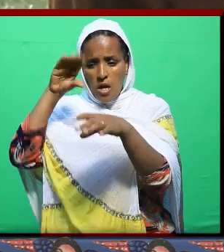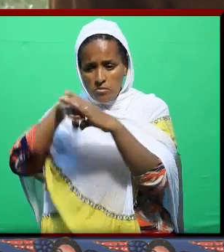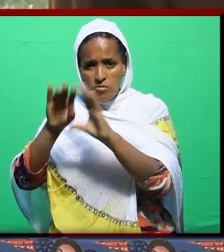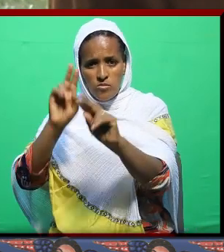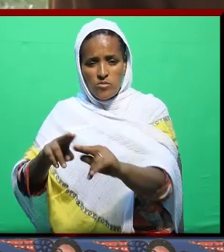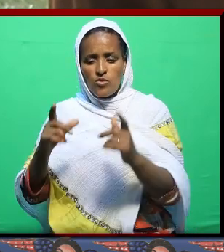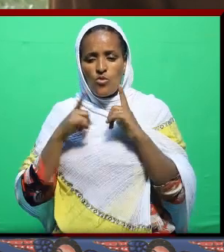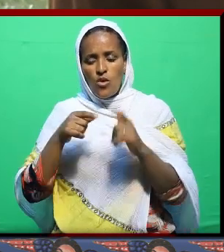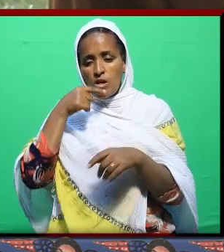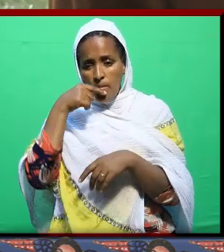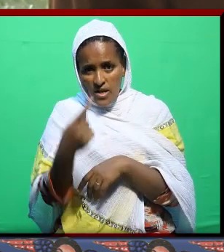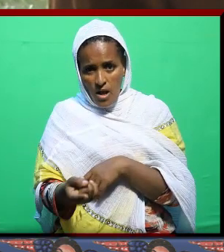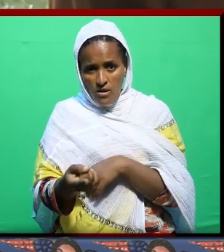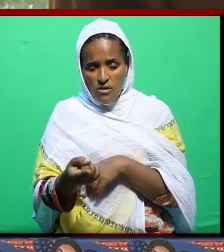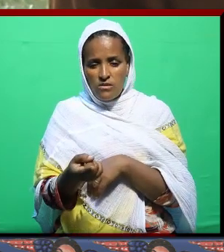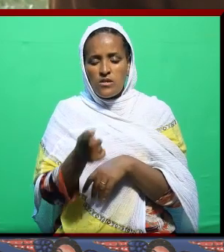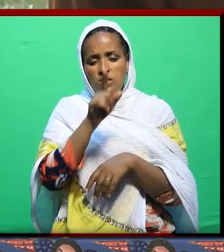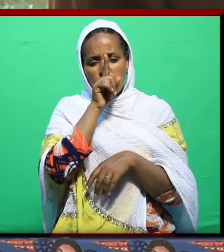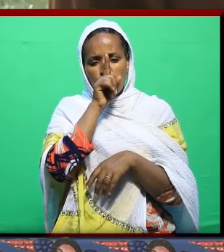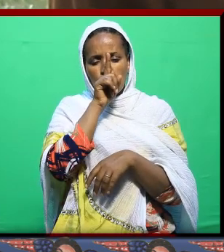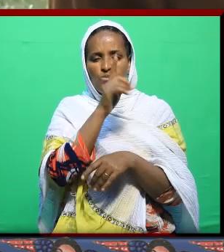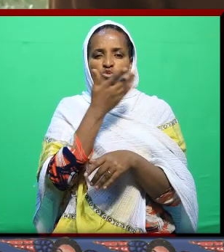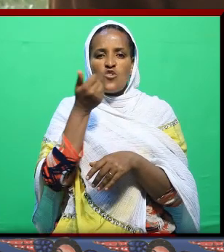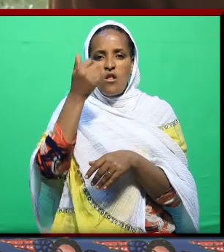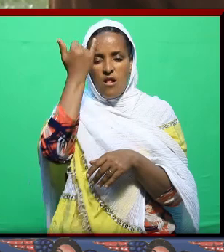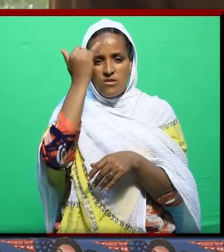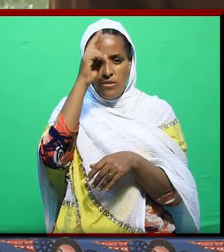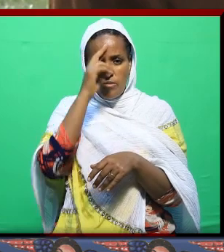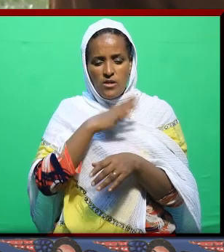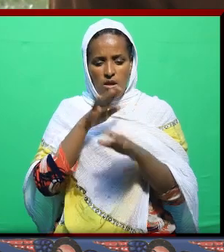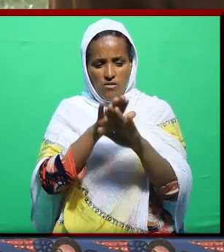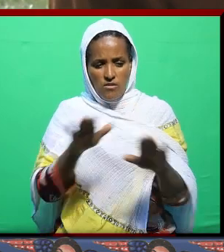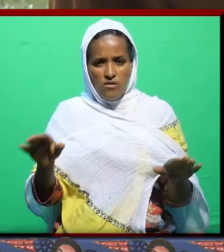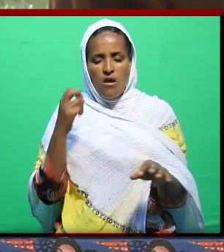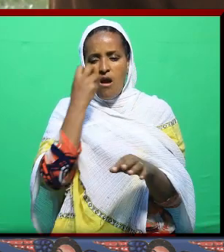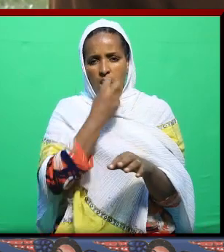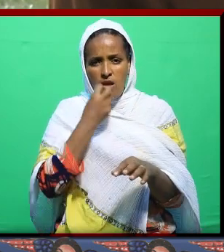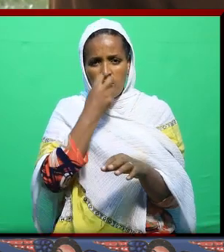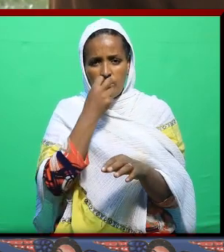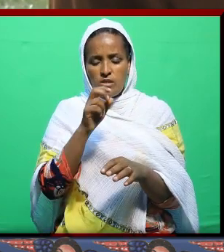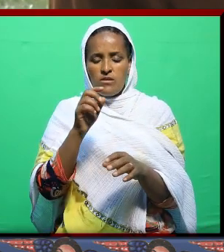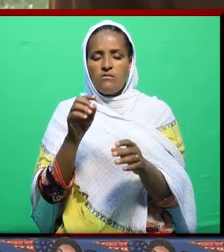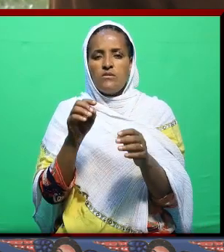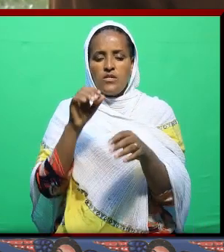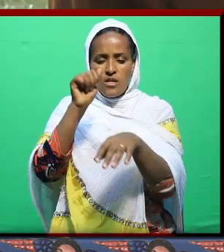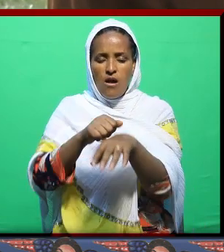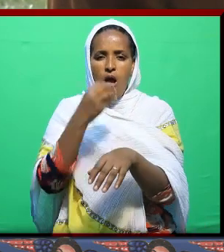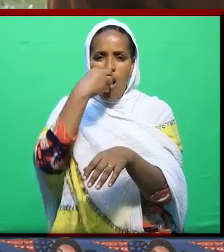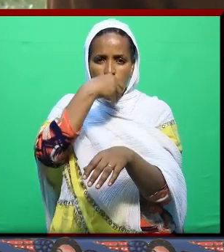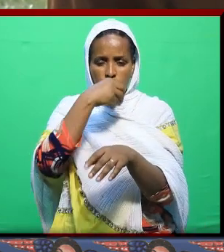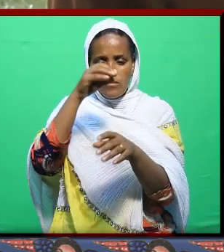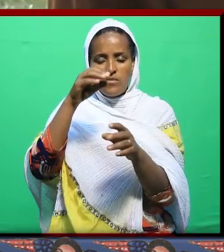ሲኖሩ ከመናገር ወይም ደግሞ ዝምብን ልሻለናል ብለው በአንደበታቸው ድንጋይን ወርሰው